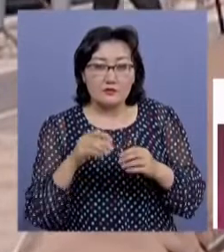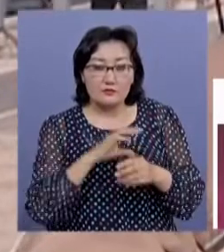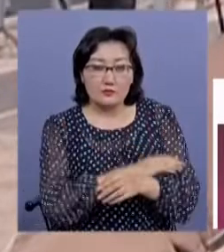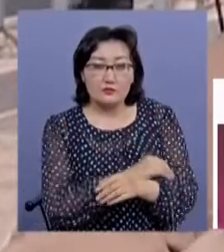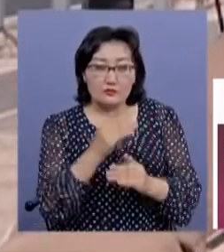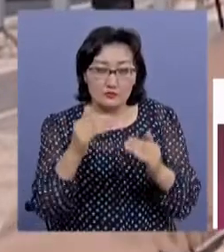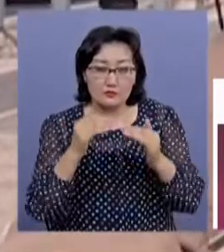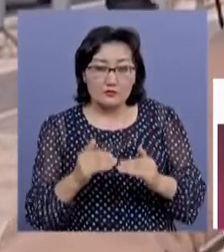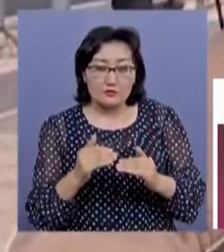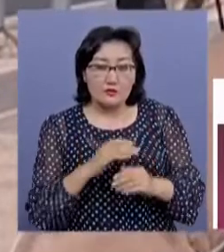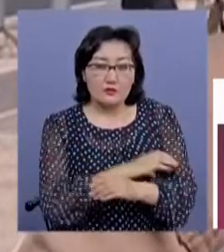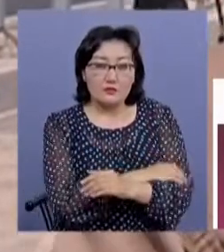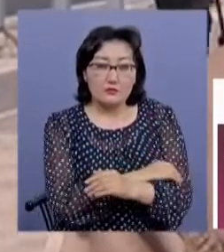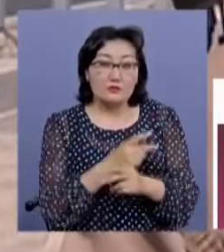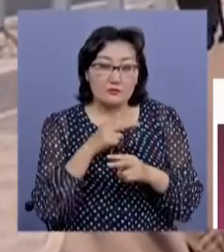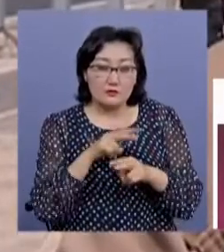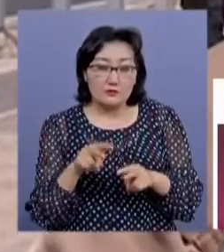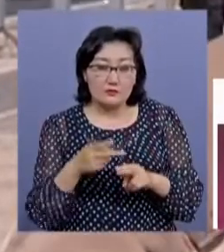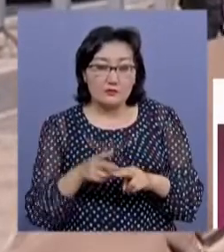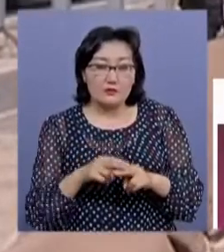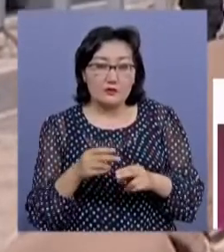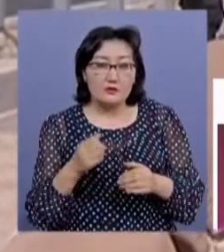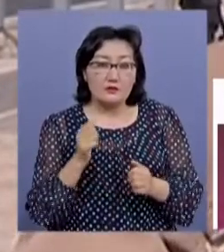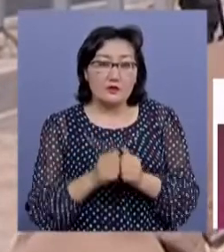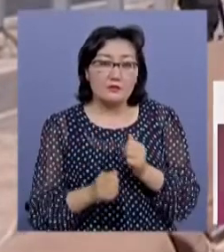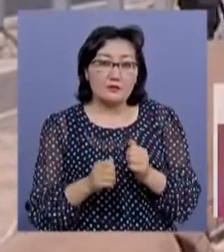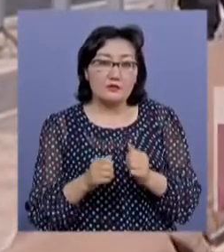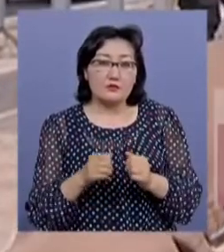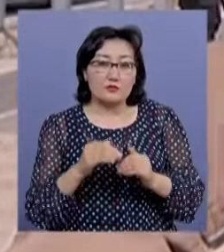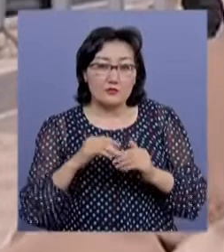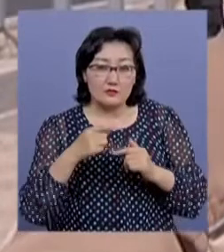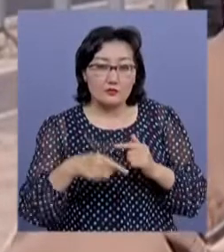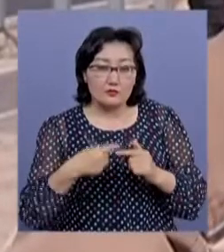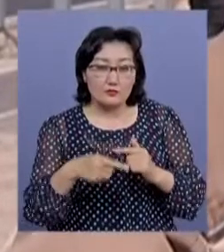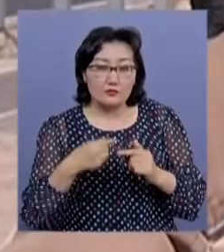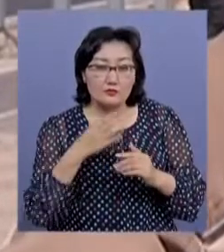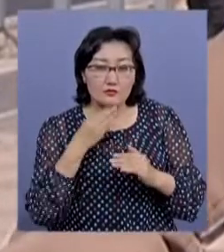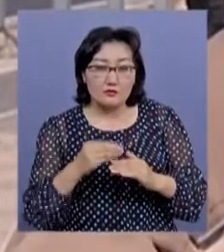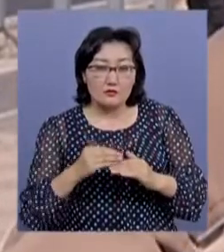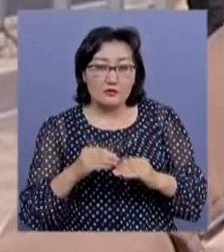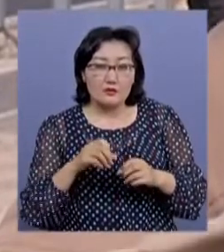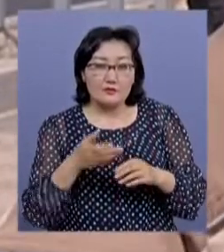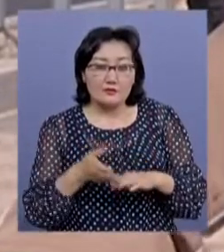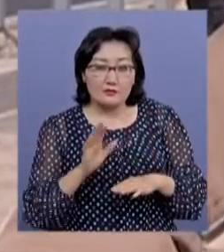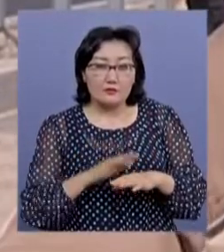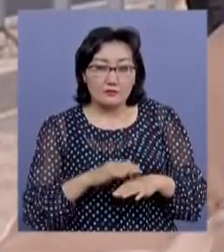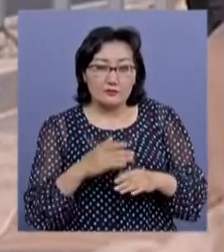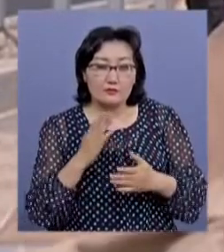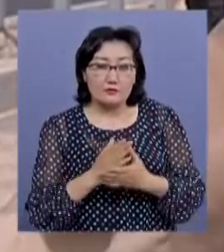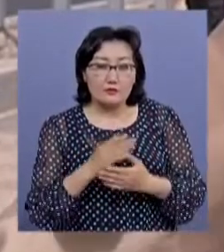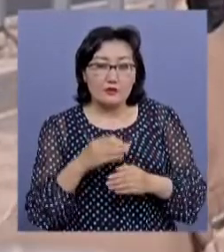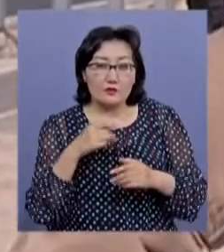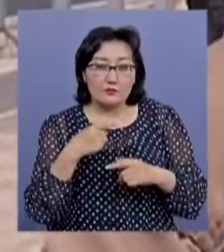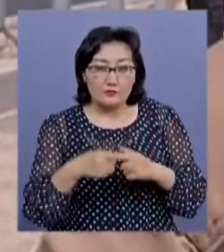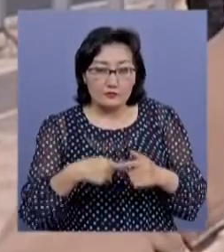екен. Температурасына қараймыз ғой. Әр катоктың өзінің салмағы бар, әр салмақпен өзін